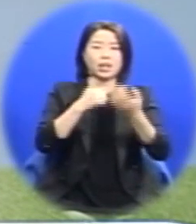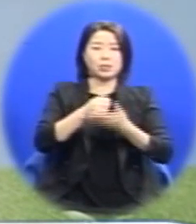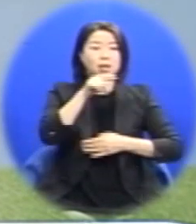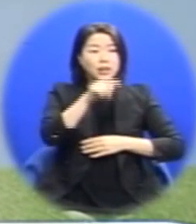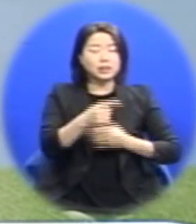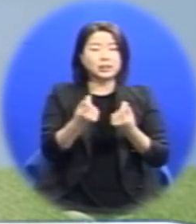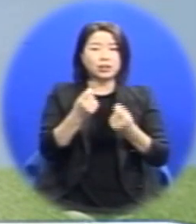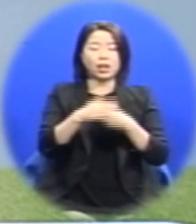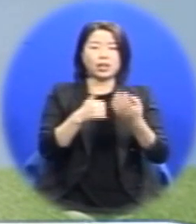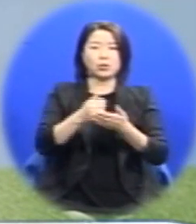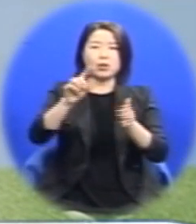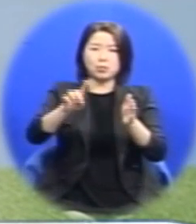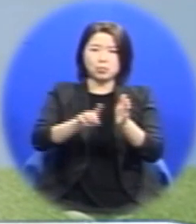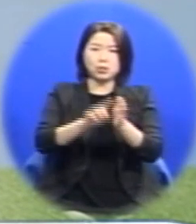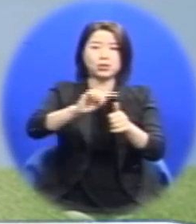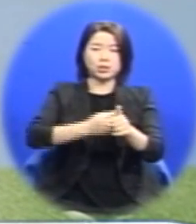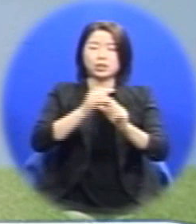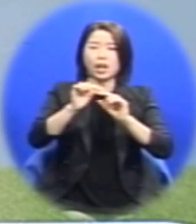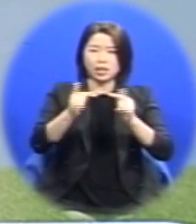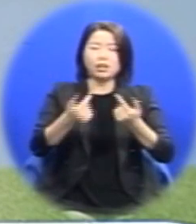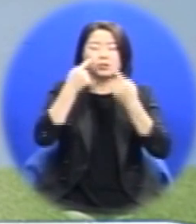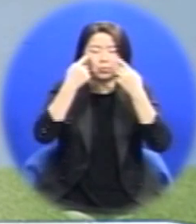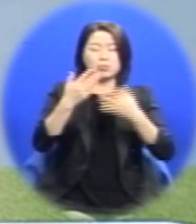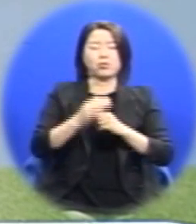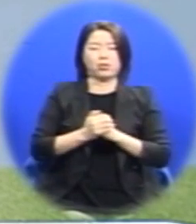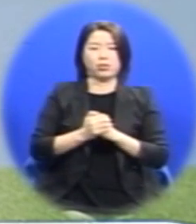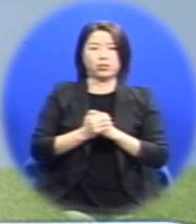그런 하나님이라고 믿어지는 게 아니라는 것만큼은 분명합니다.